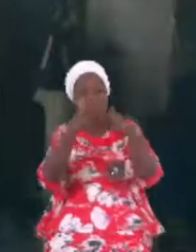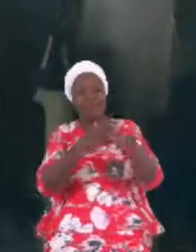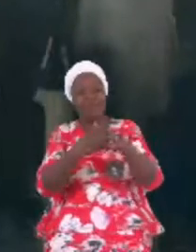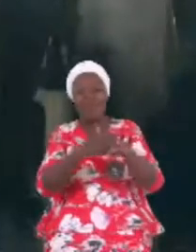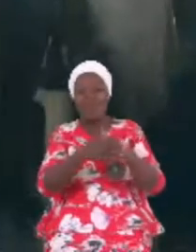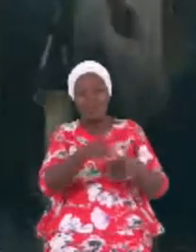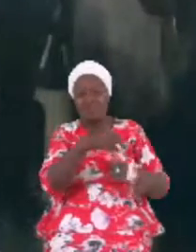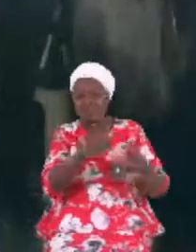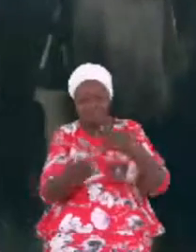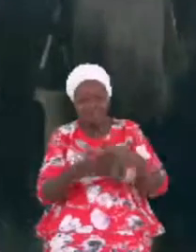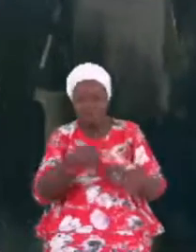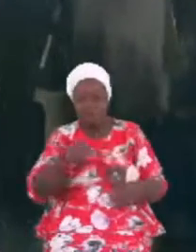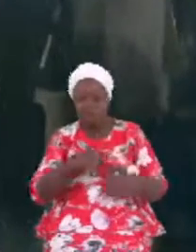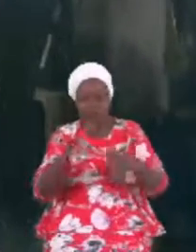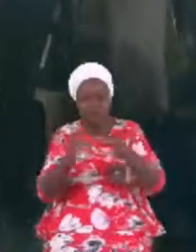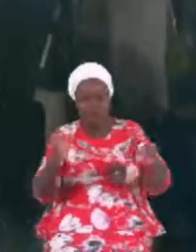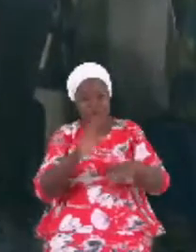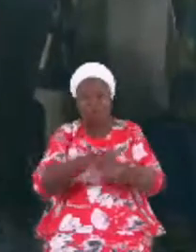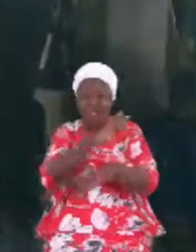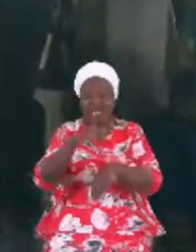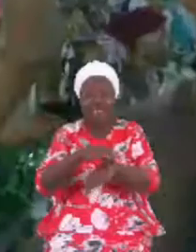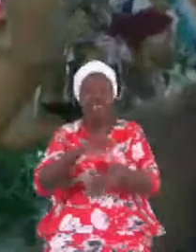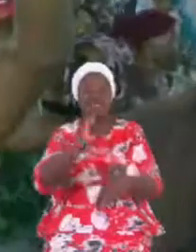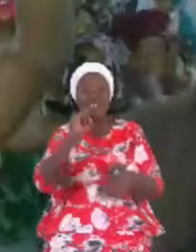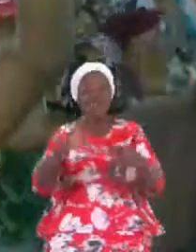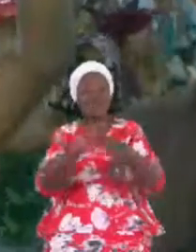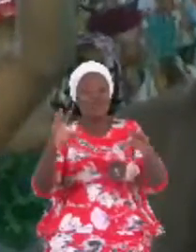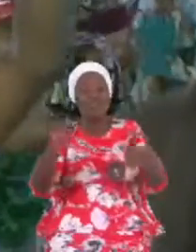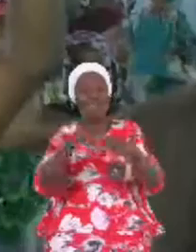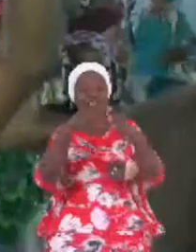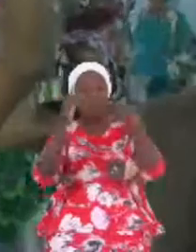Tout ce que nous allons délier sur la terre sera délié au ciel.